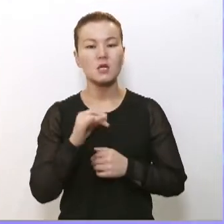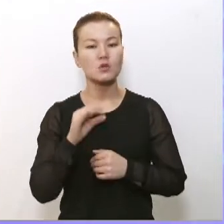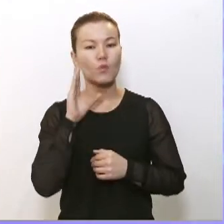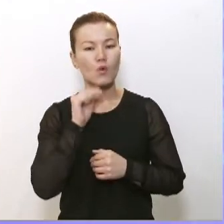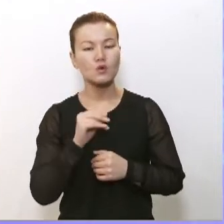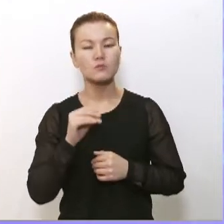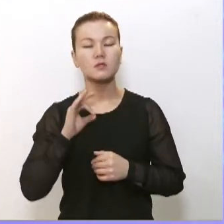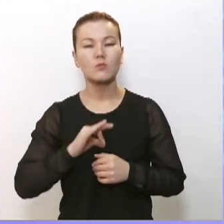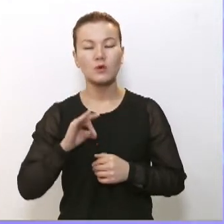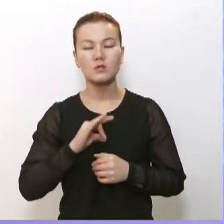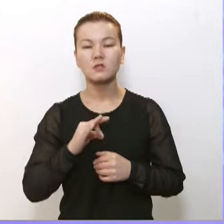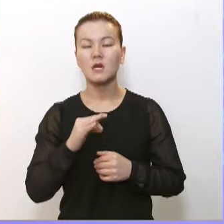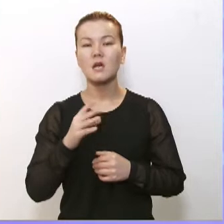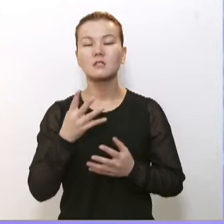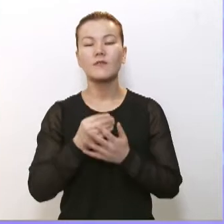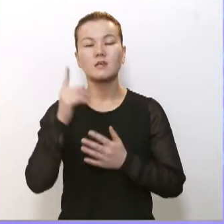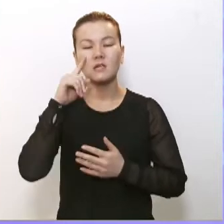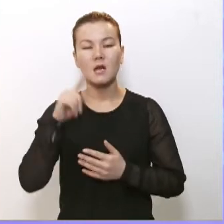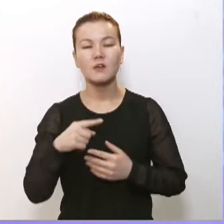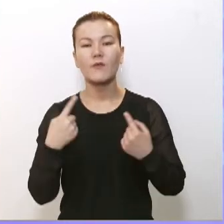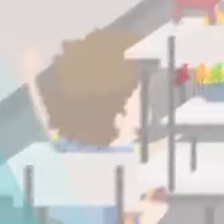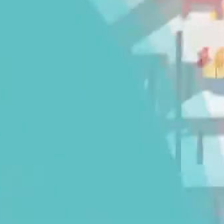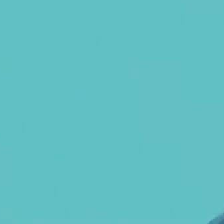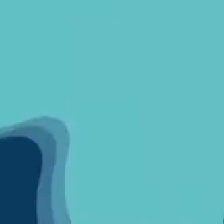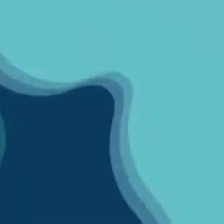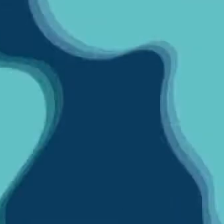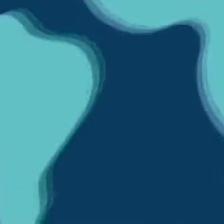свои знания повседневной жизни